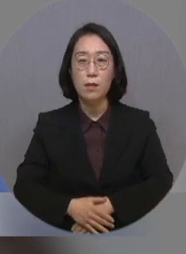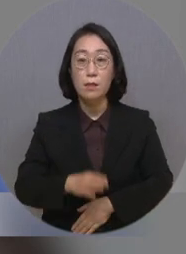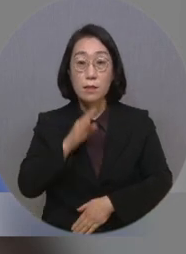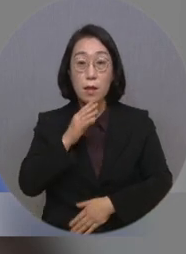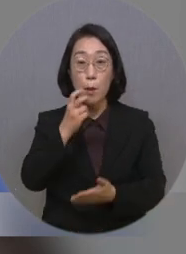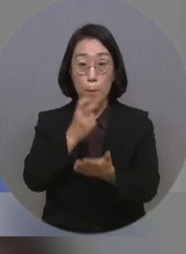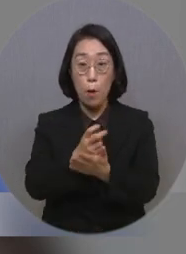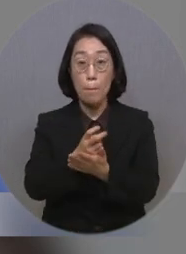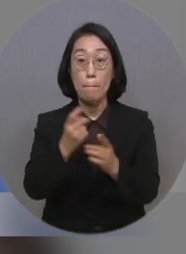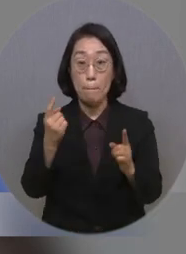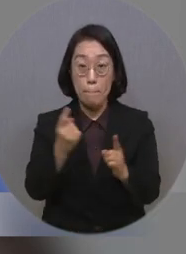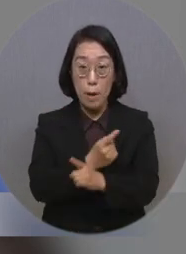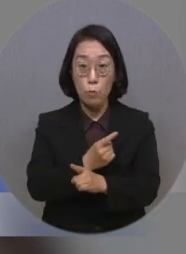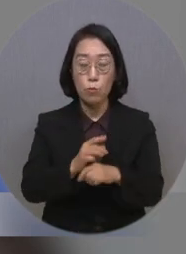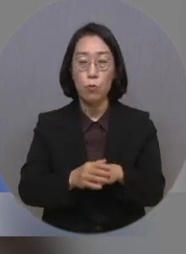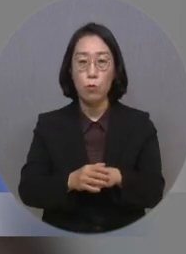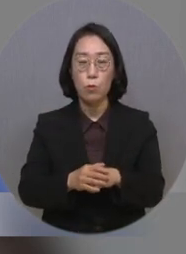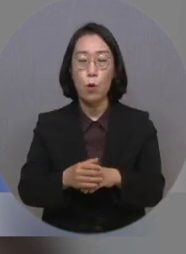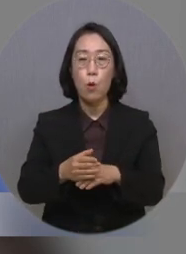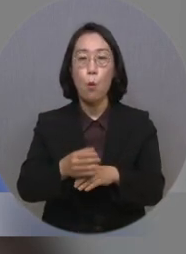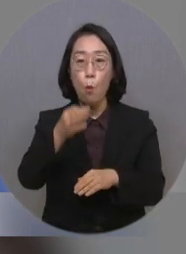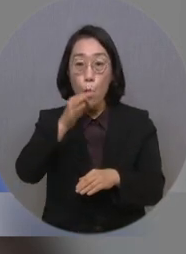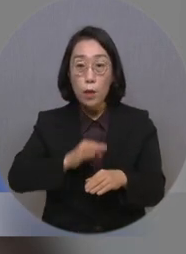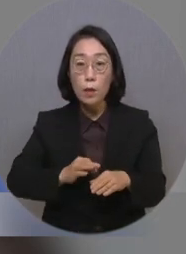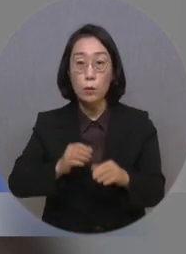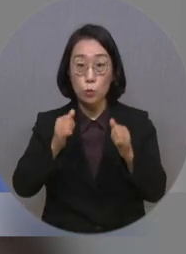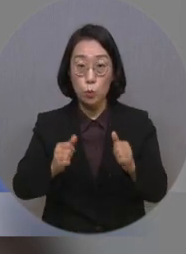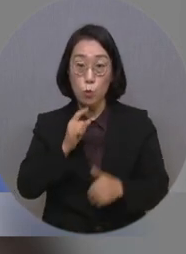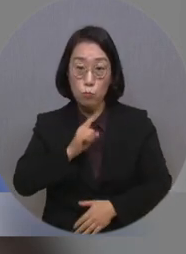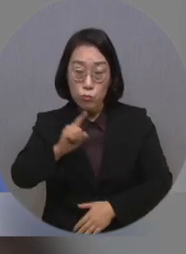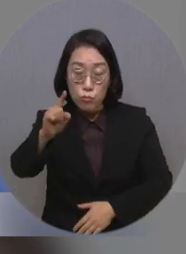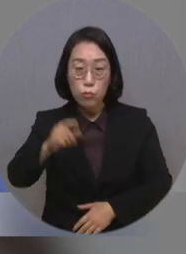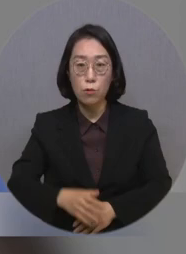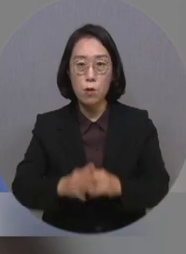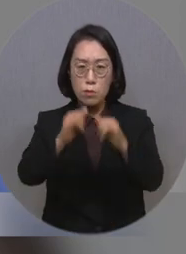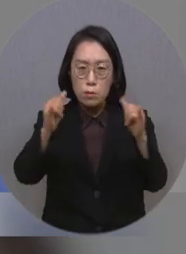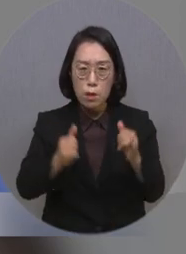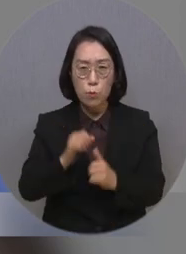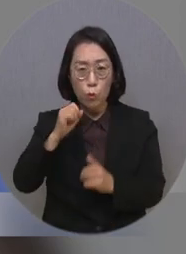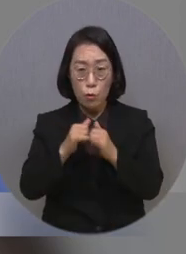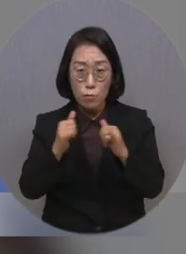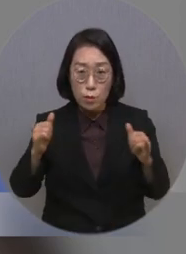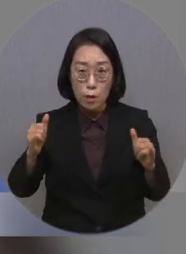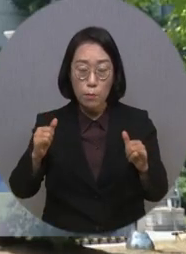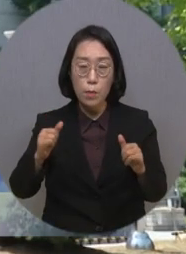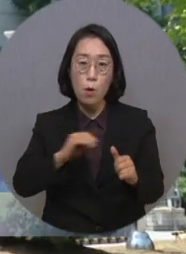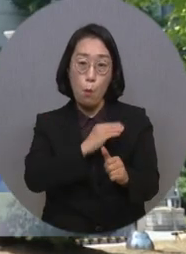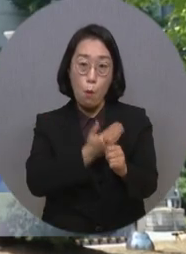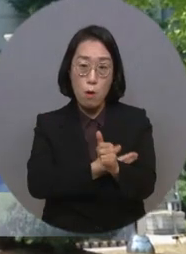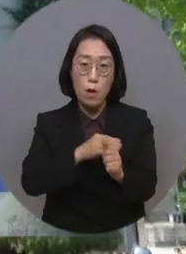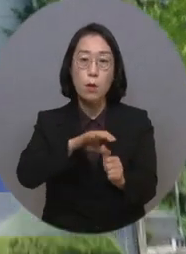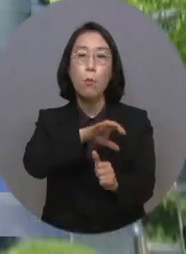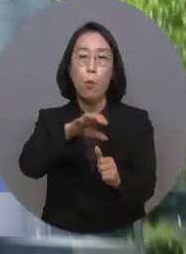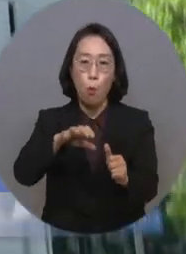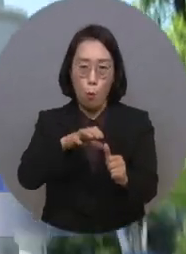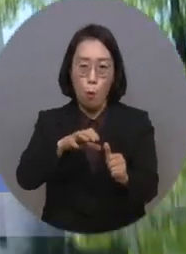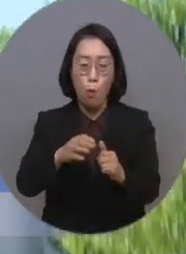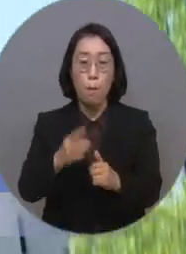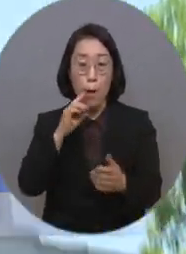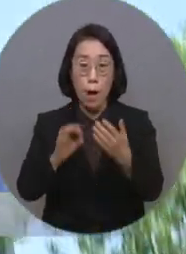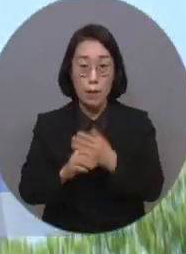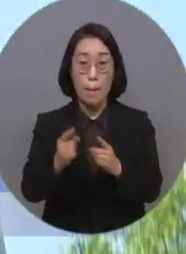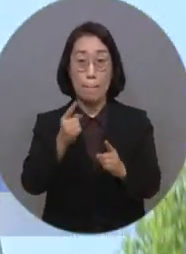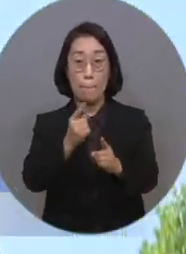개정 법률안이 공익소송을 통해 사회적 약자의 기본 권리를 구제하는 것뿐만 아니라 소송에서